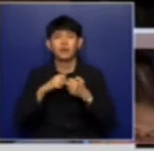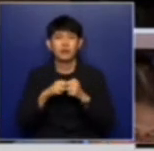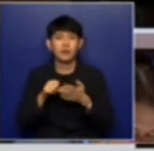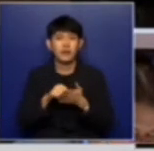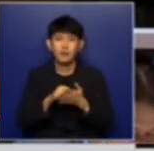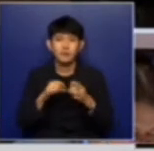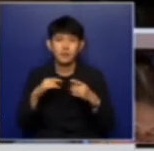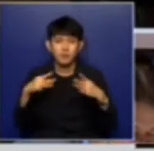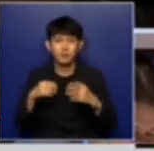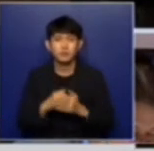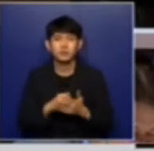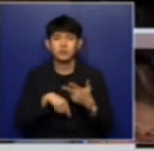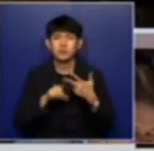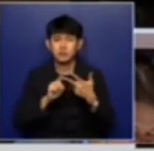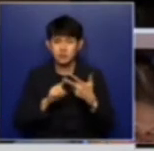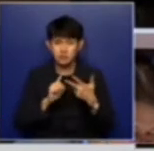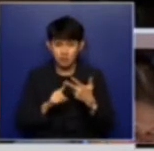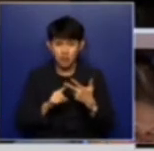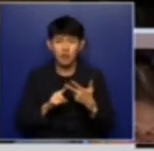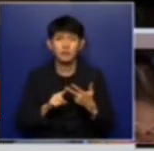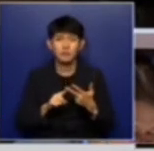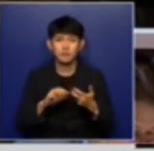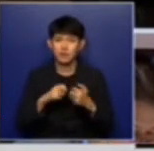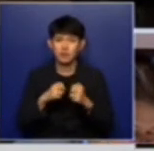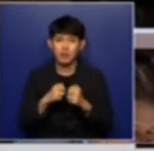ไม่ได้เอาปัญหาเป็นที่ตั้งแต่ตั้งงบบานแบบขอไปทีไม่สอดคล้องกับสภาพปัญหาที่ประเทศไทยกำลังเผชิญอยู่ในปัจจุบันข้อ3ไม่ครอบคลุมไม่ถึงมือหน่วยงานที่ต้องใช้เงินแก้ปัญหา